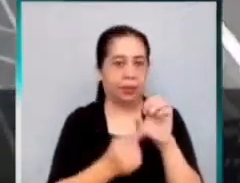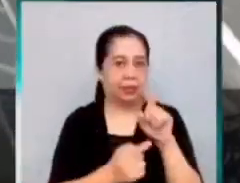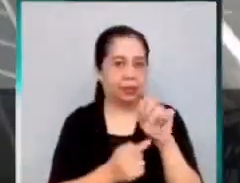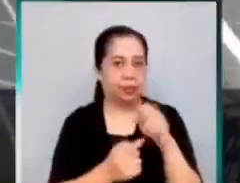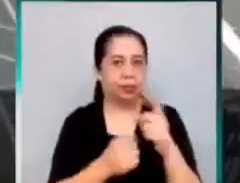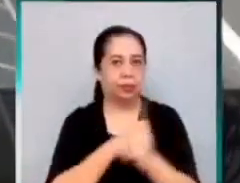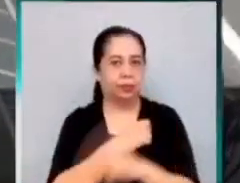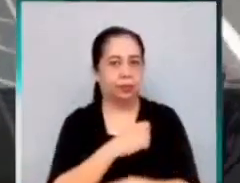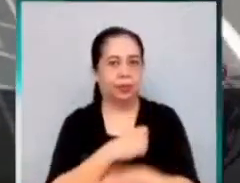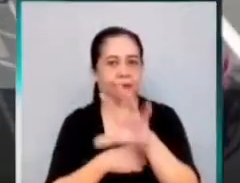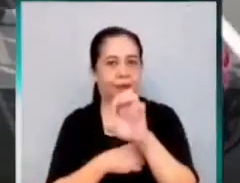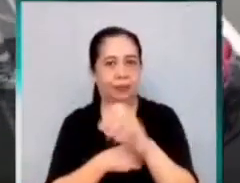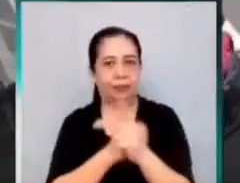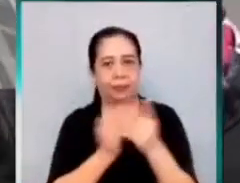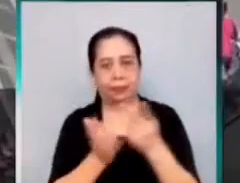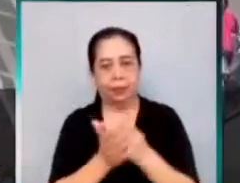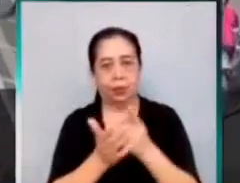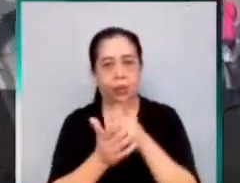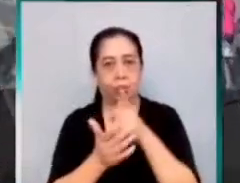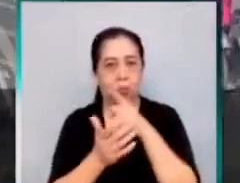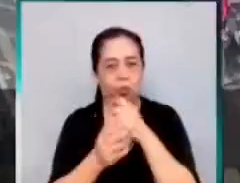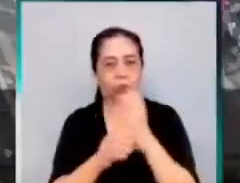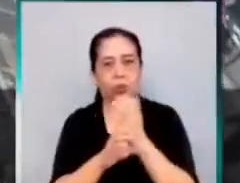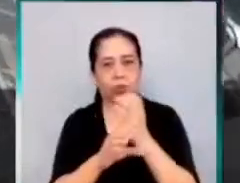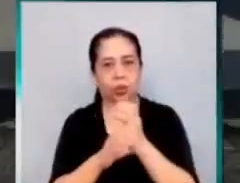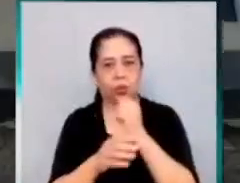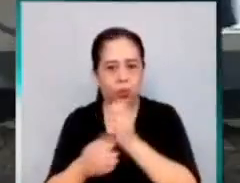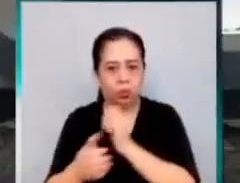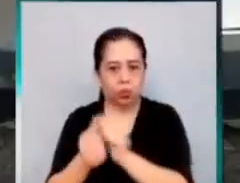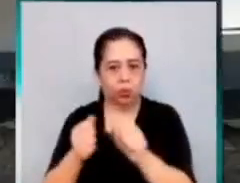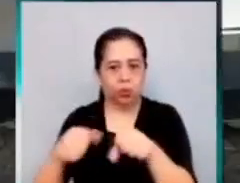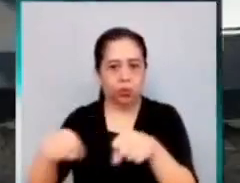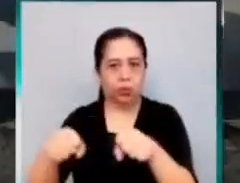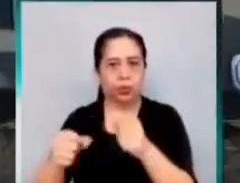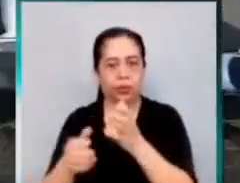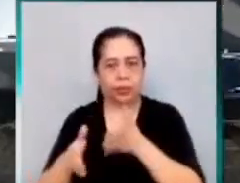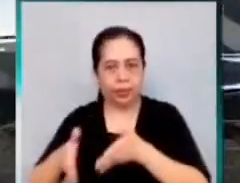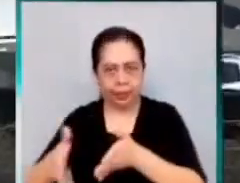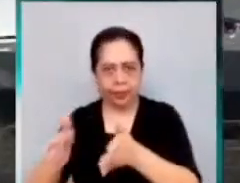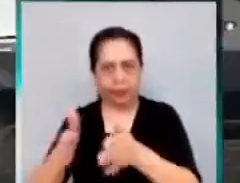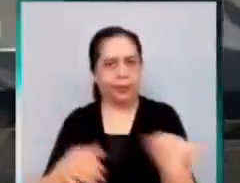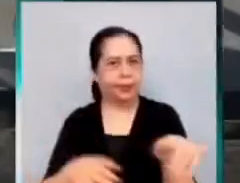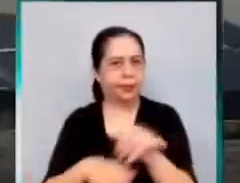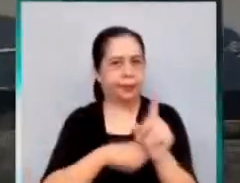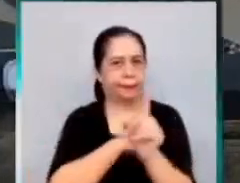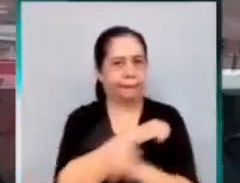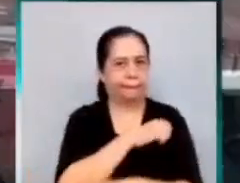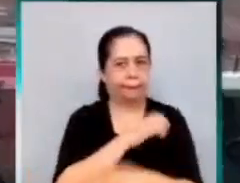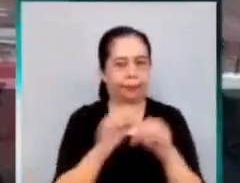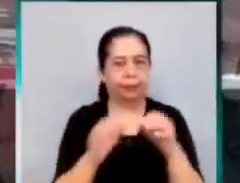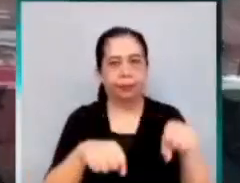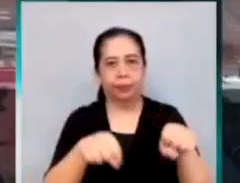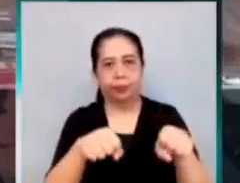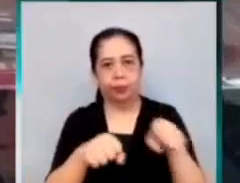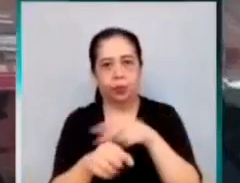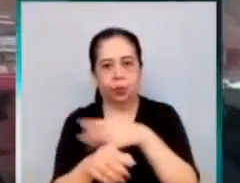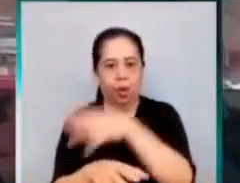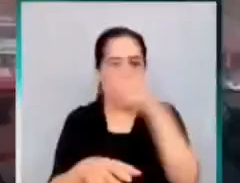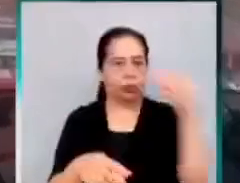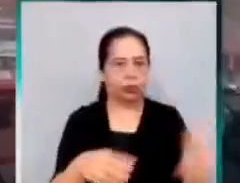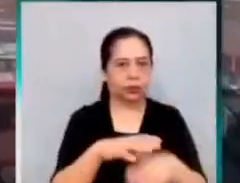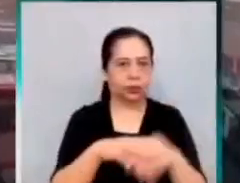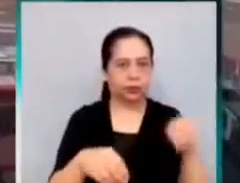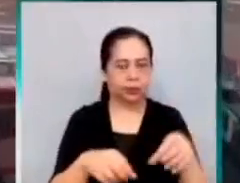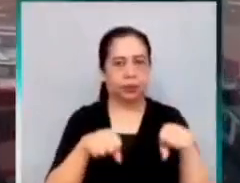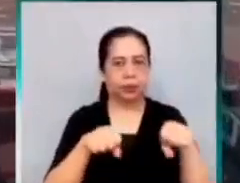500 pesos ang mga sasakyang daraan sa motorcycle lane. May kaparehong multa rin ang mga motorsiklong lalabas sa kanilang lane, liban na